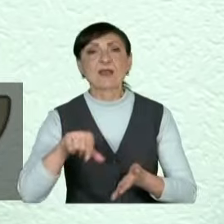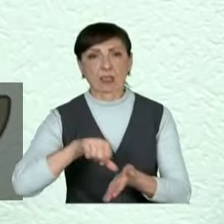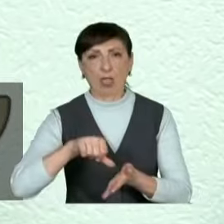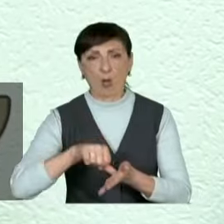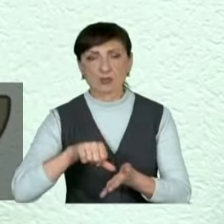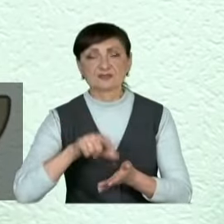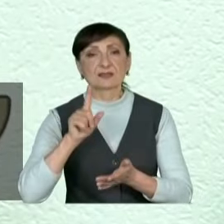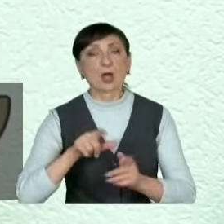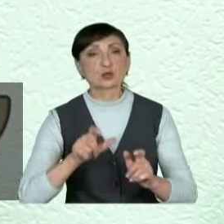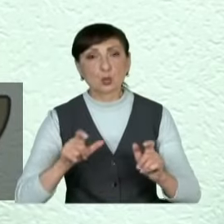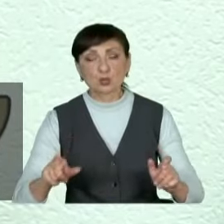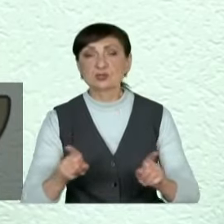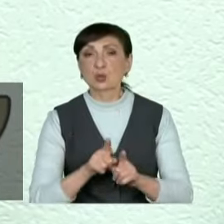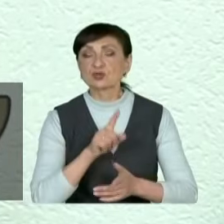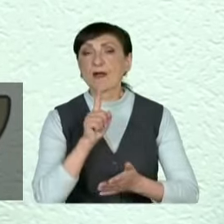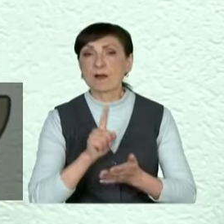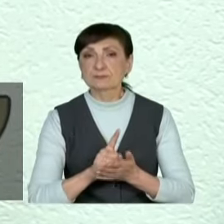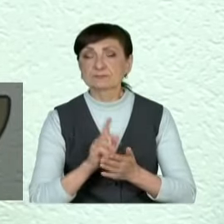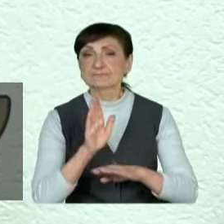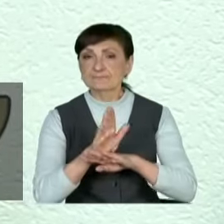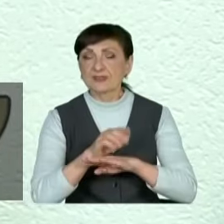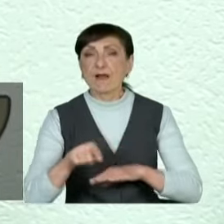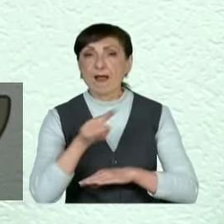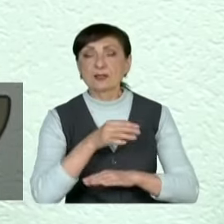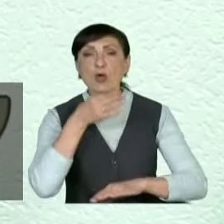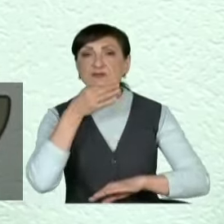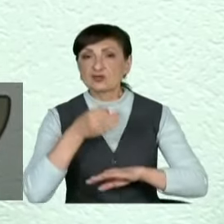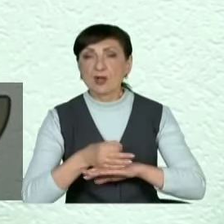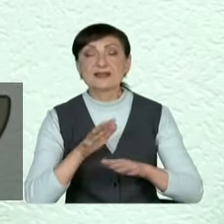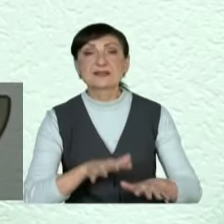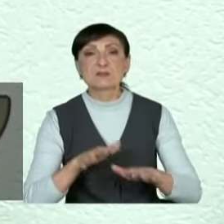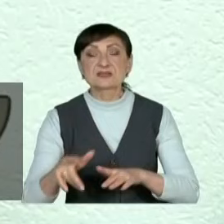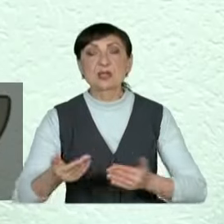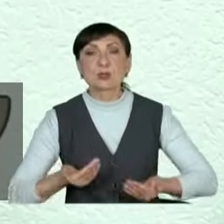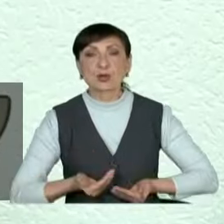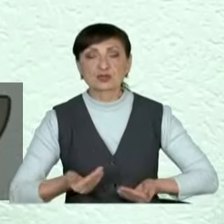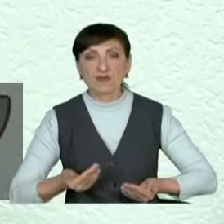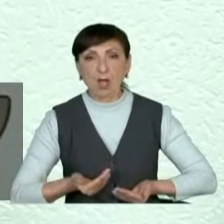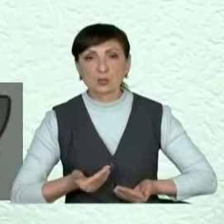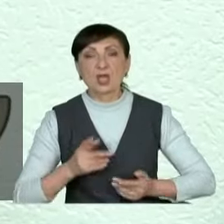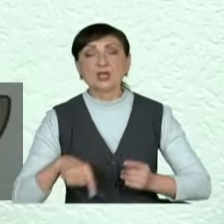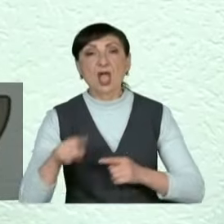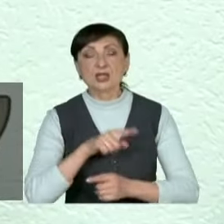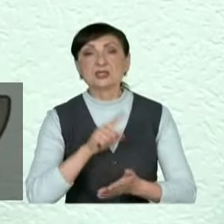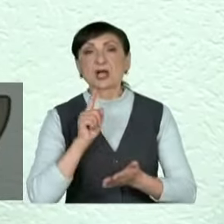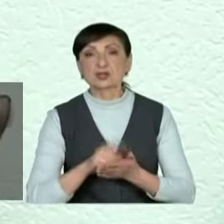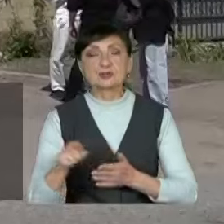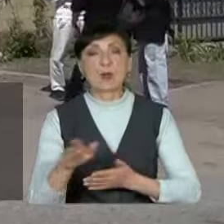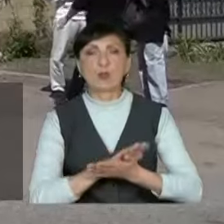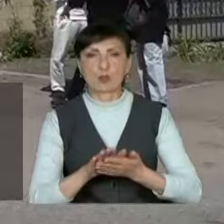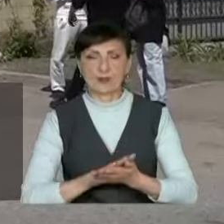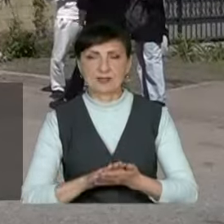также жители также обязывают, чтобы они отвечали за те места, где они проживают, и они должны там